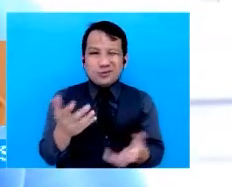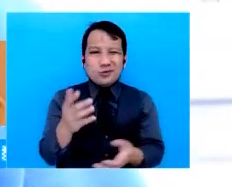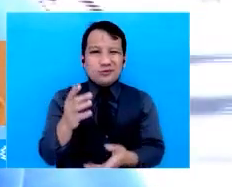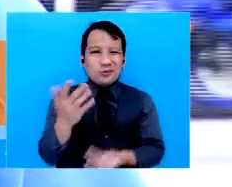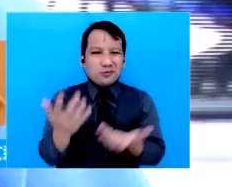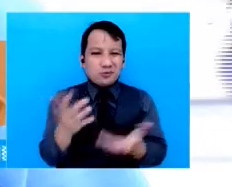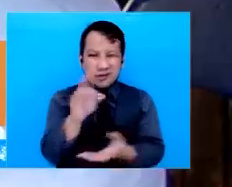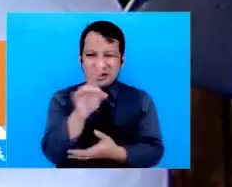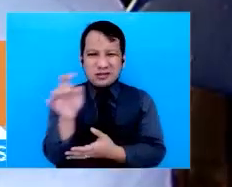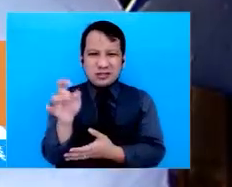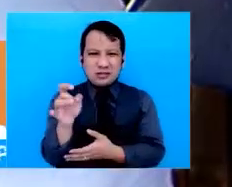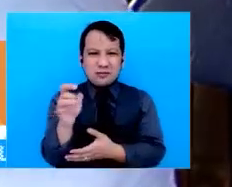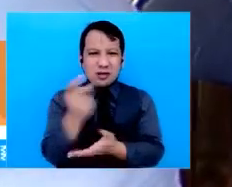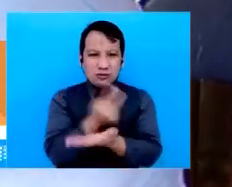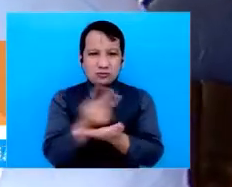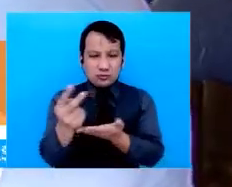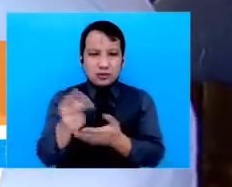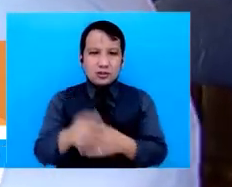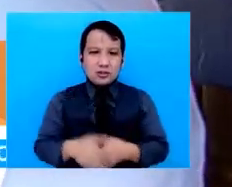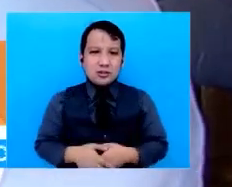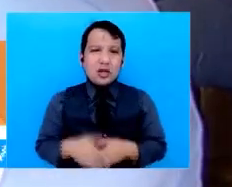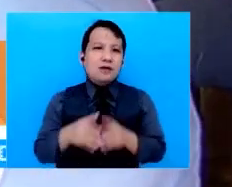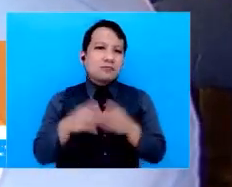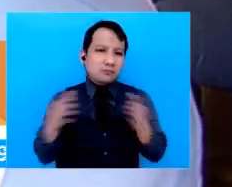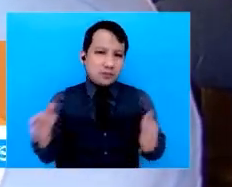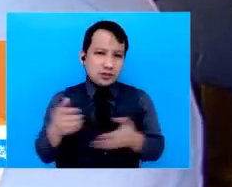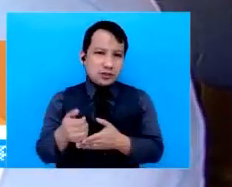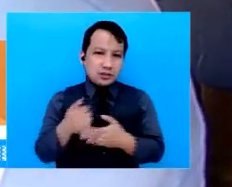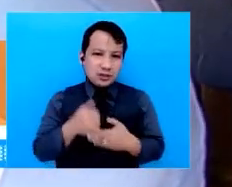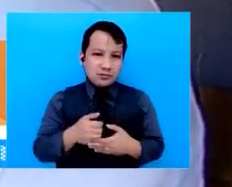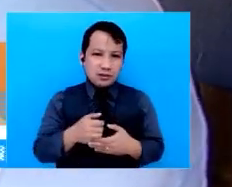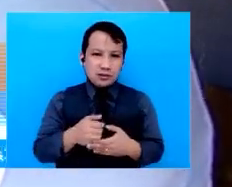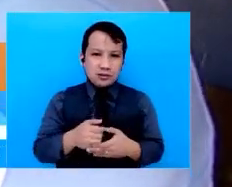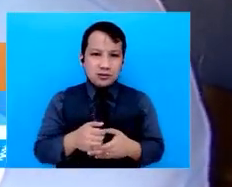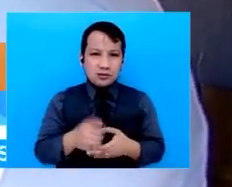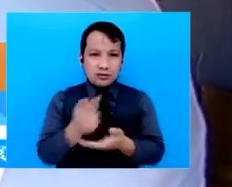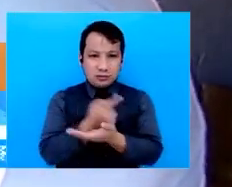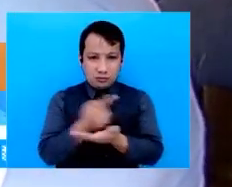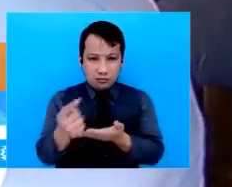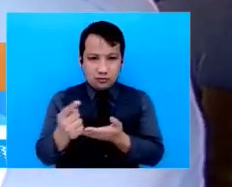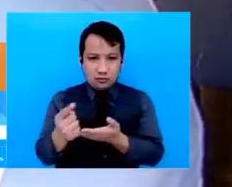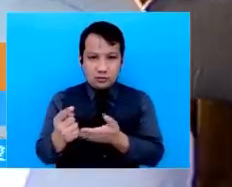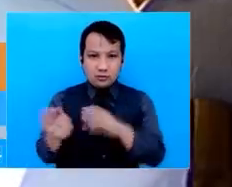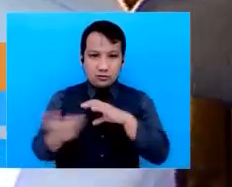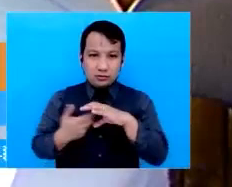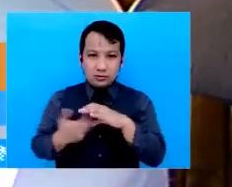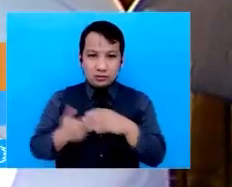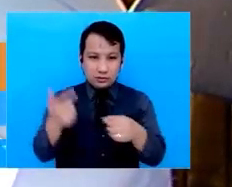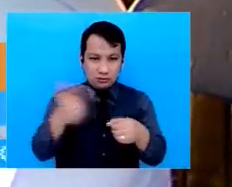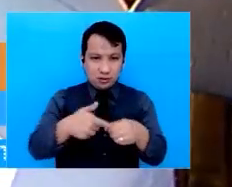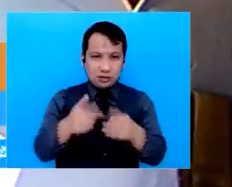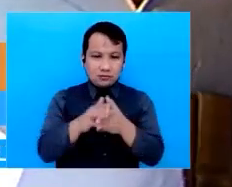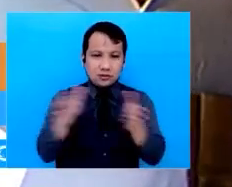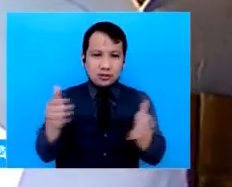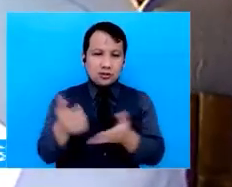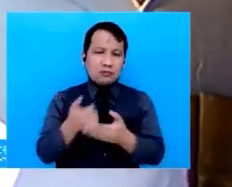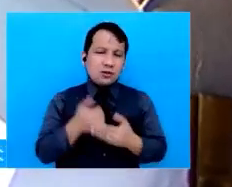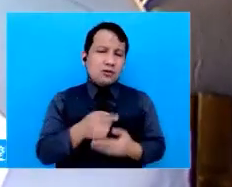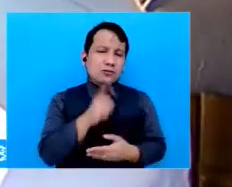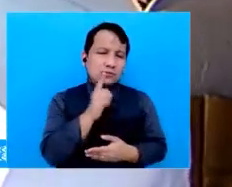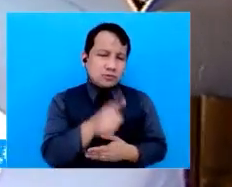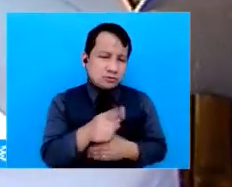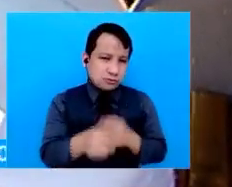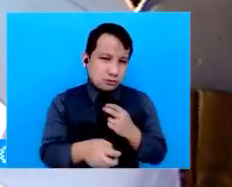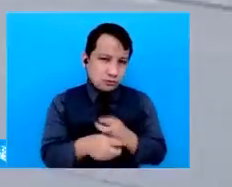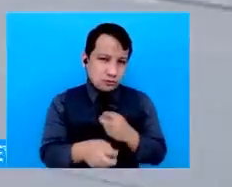800, dalawang linggo. Malaking bagay na rin yung para sa 1 linggong hindi na kami magkukonsumo ng pandiesel namin. Hirap na hirap po. Pag hindi kami kumayod,